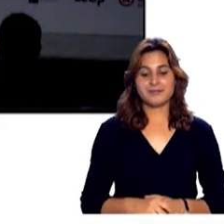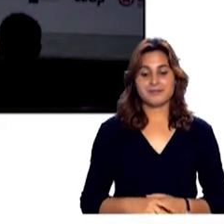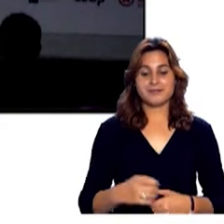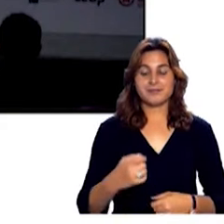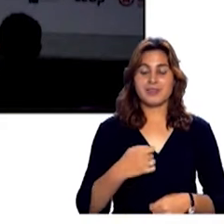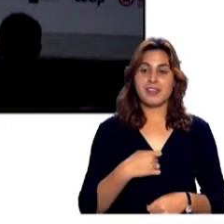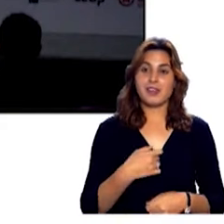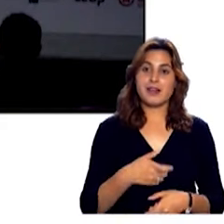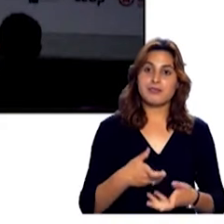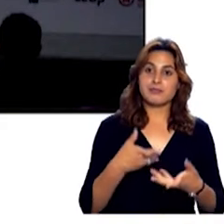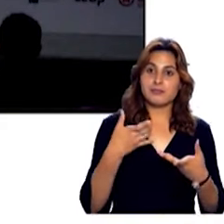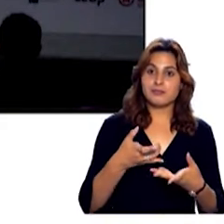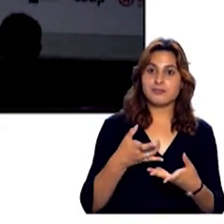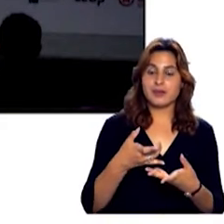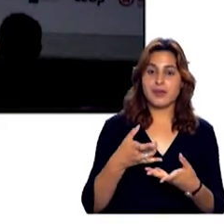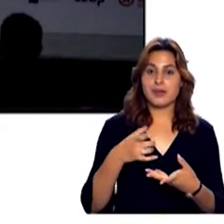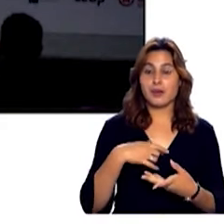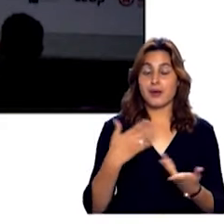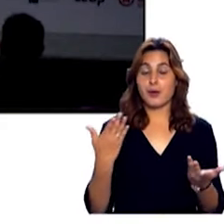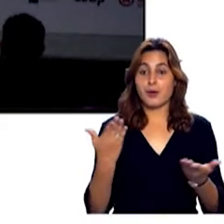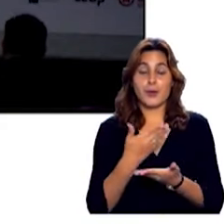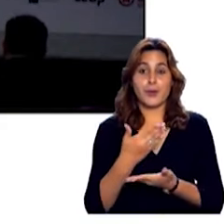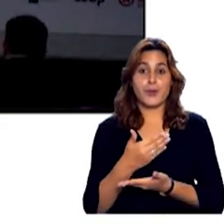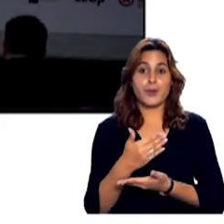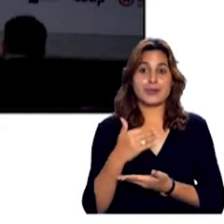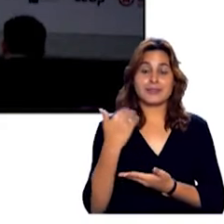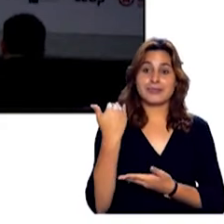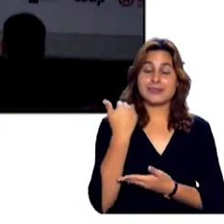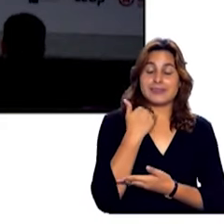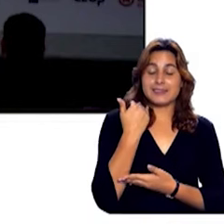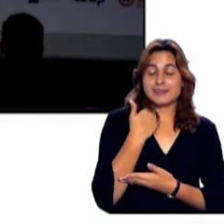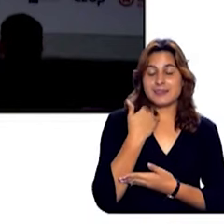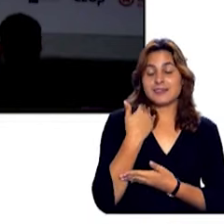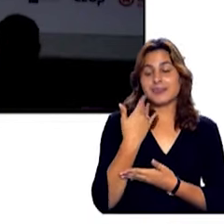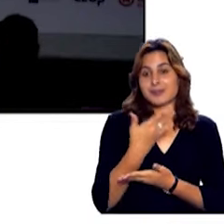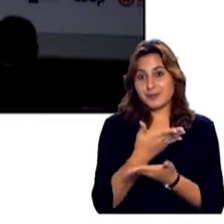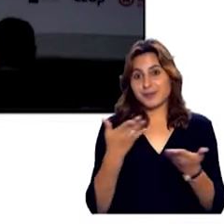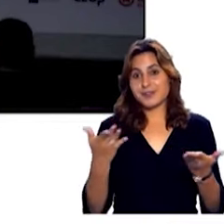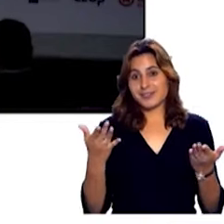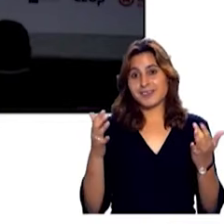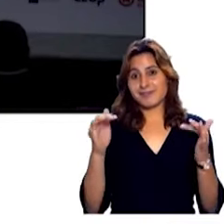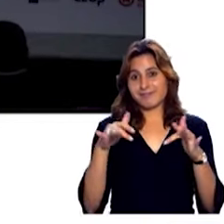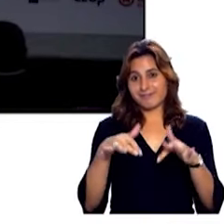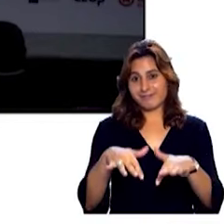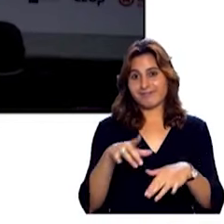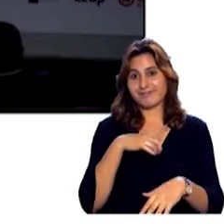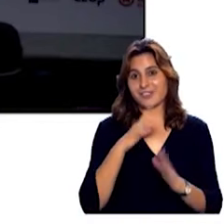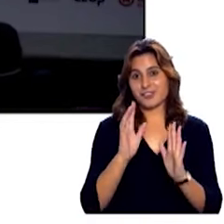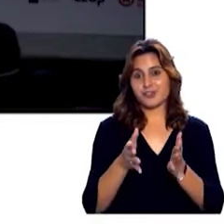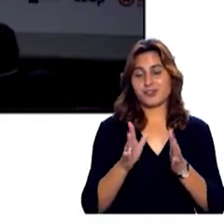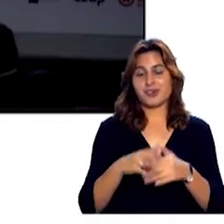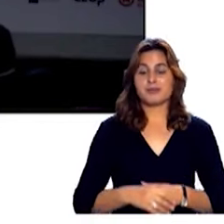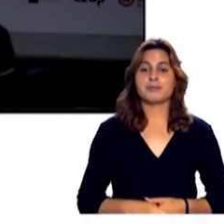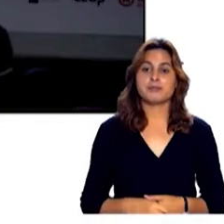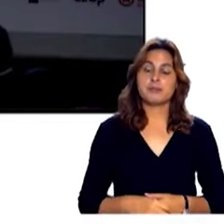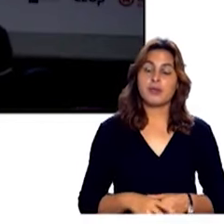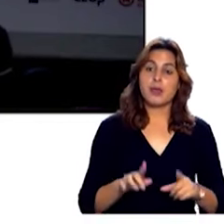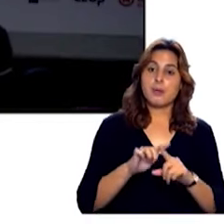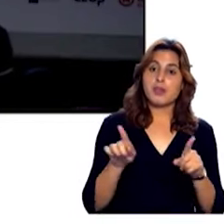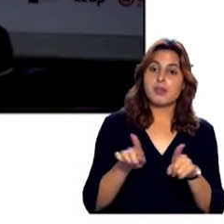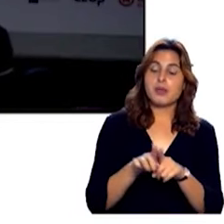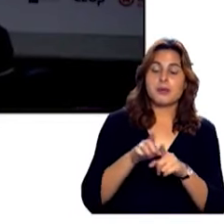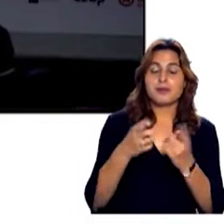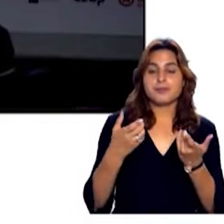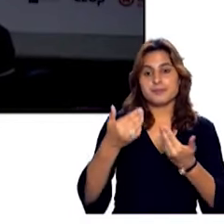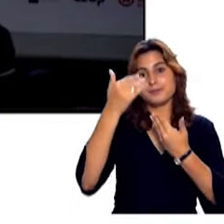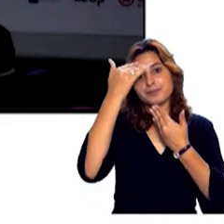gagne tout Le Monde surtout ceux qui sont en décalage horaire Pour remercier TRS chaleureusement Laine Femme Pour Son invitation ET un remerciement tout